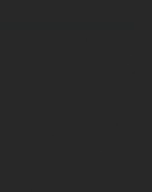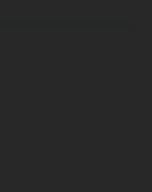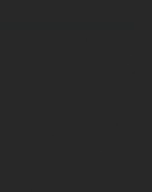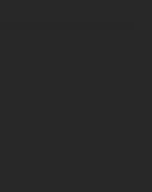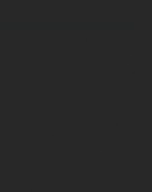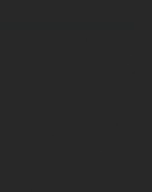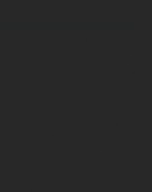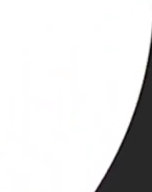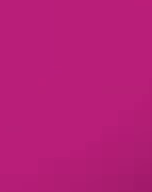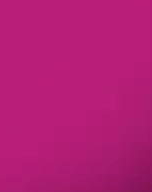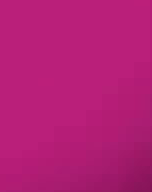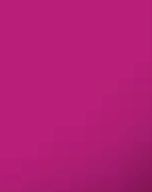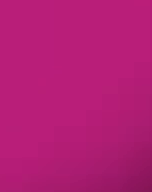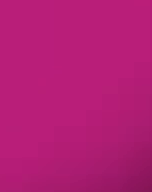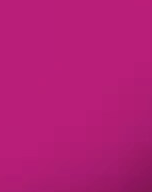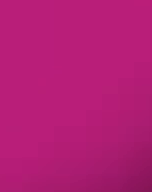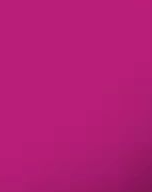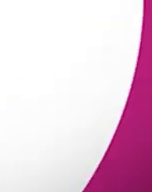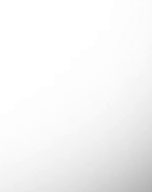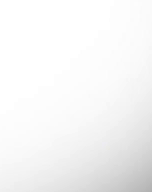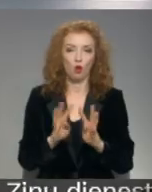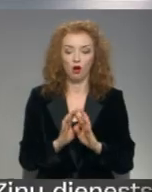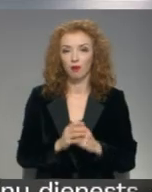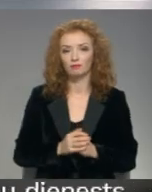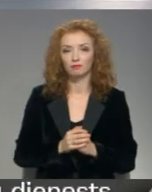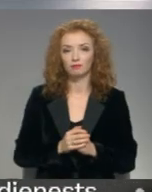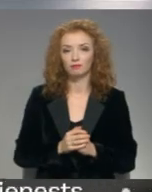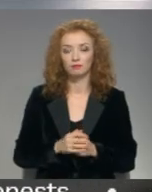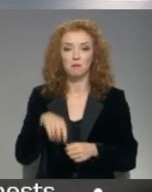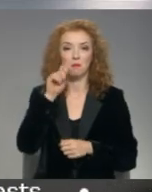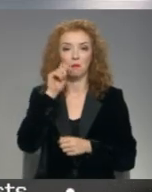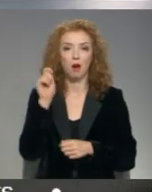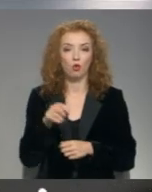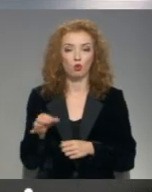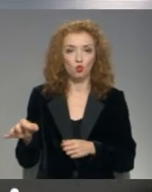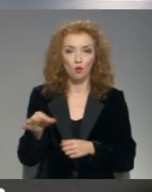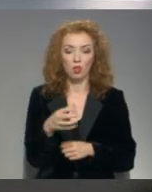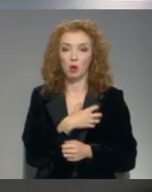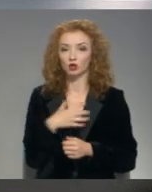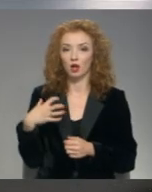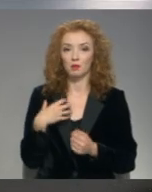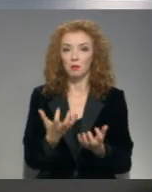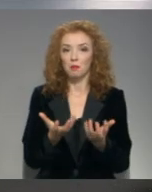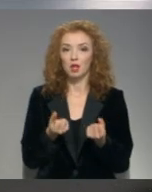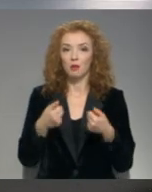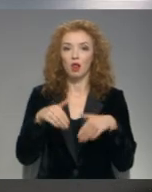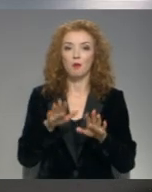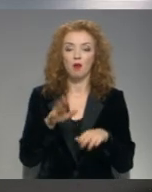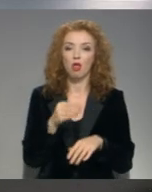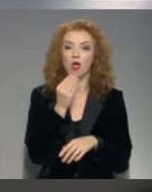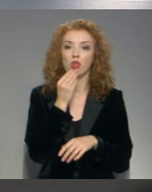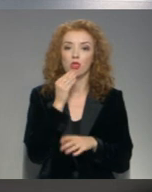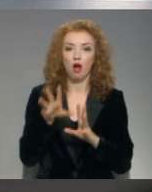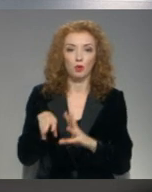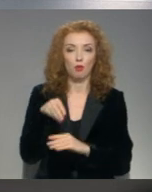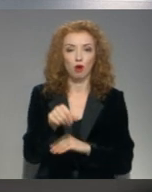Re, viss ēters ir te! Madonas novada pašvaldība pieņēmusi lēmumu par ēdināšanas